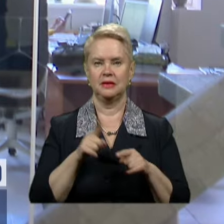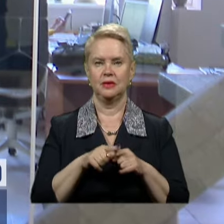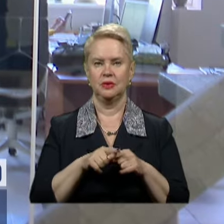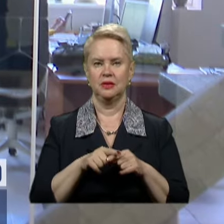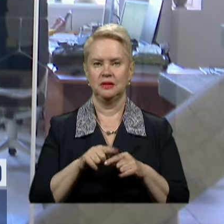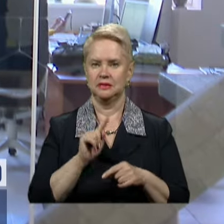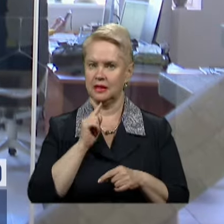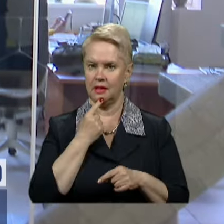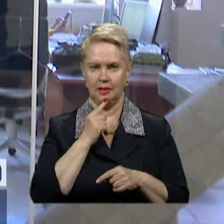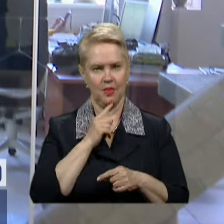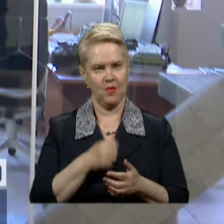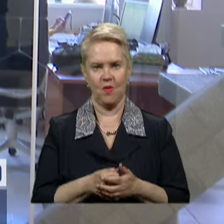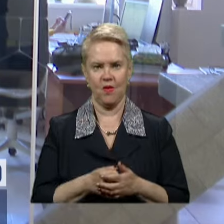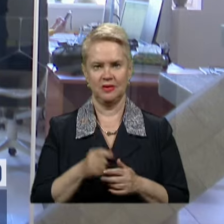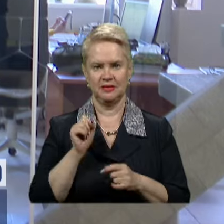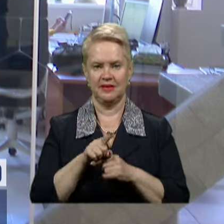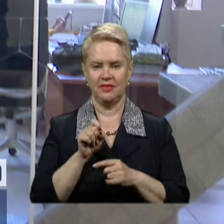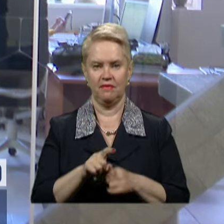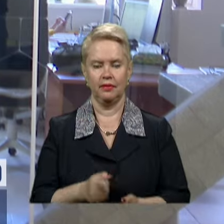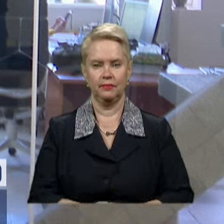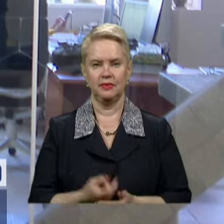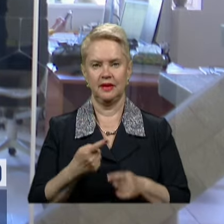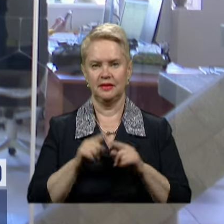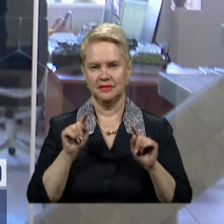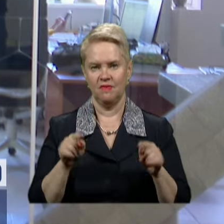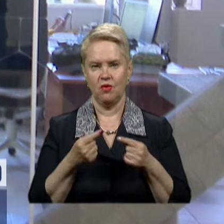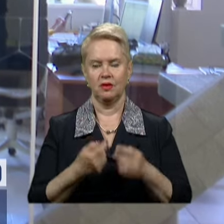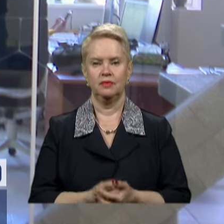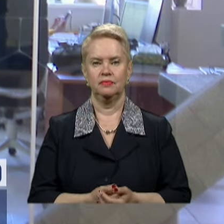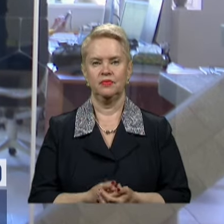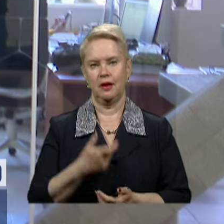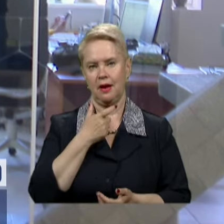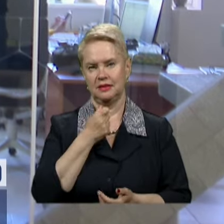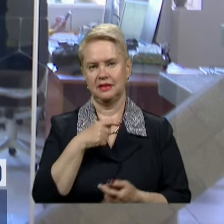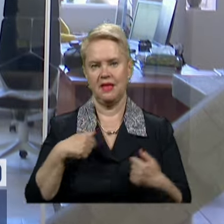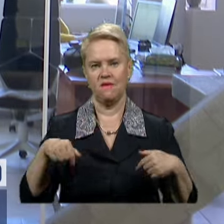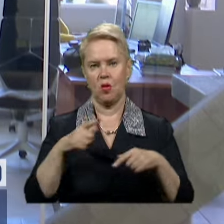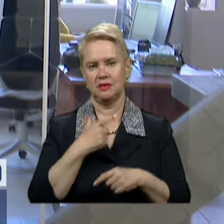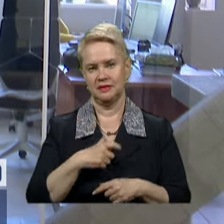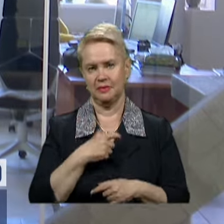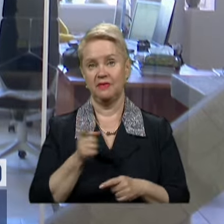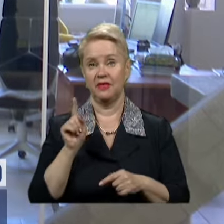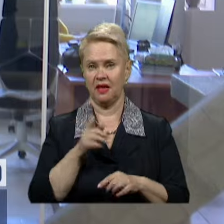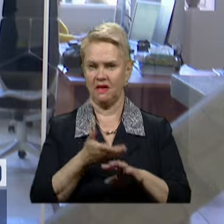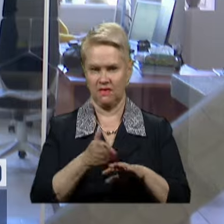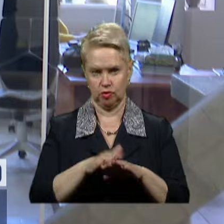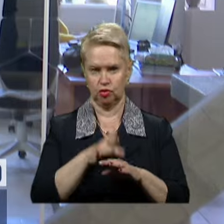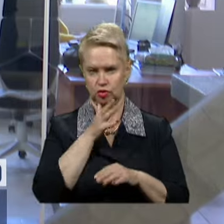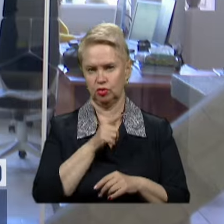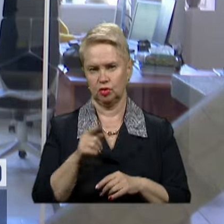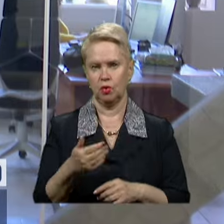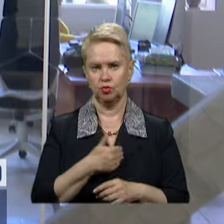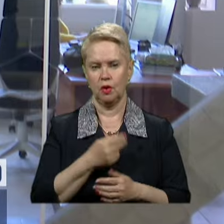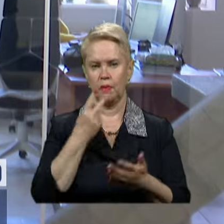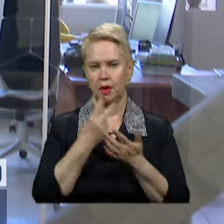дуже досить складною з цим завданням – це створення красоти навколо себе. Саме в такі важкі часи